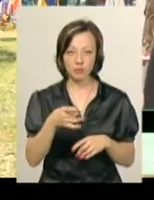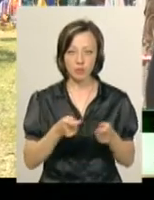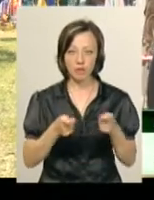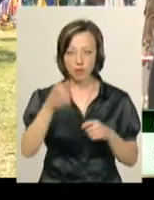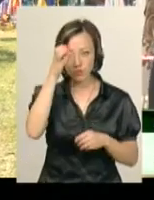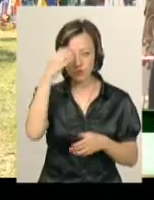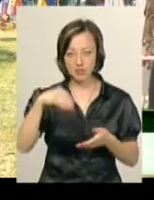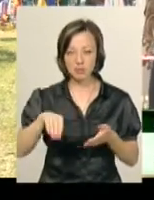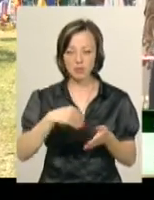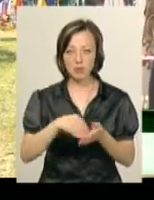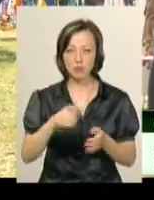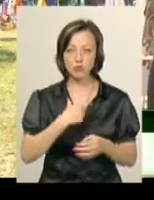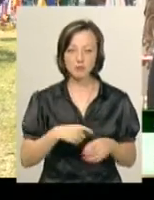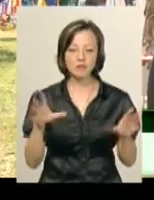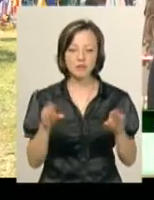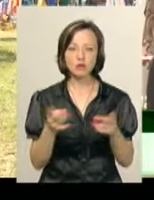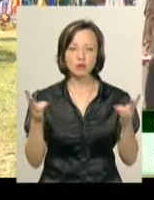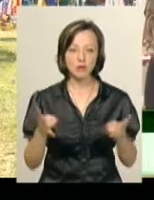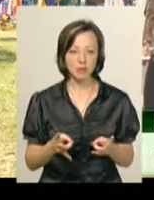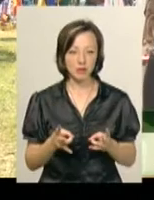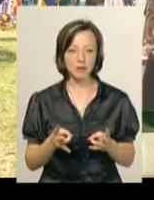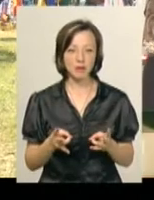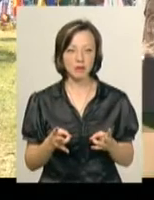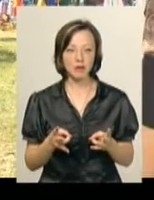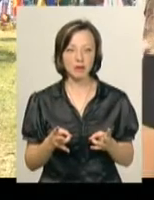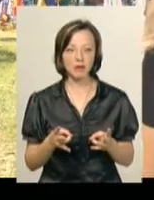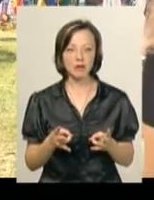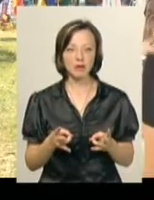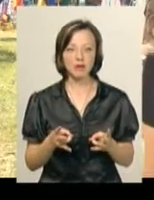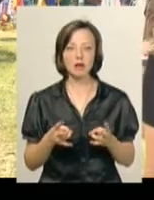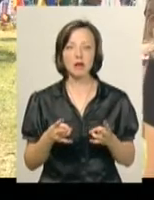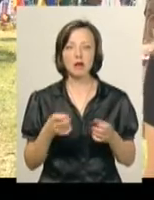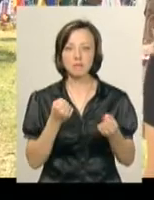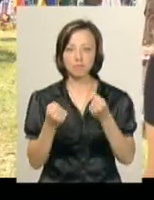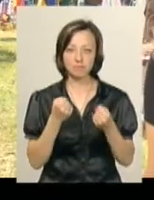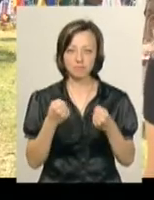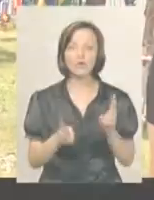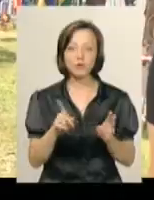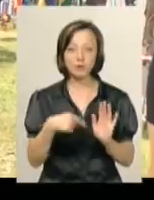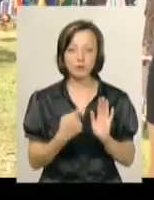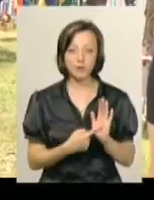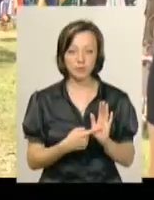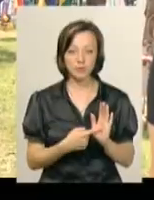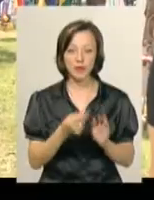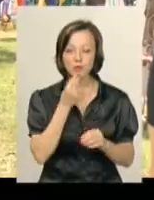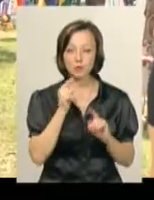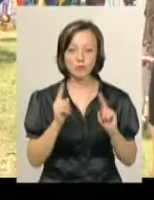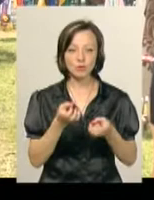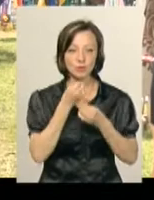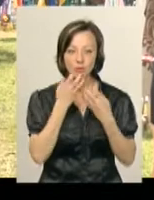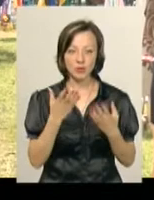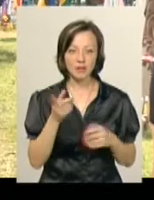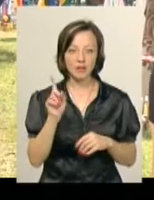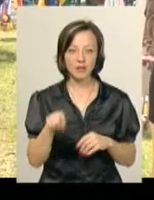закупили собі все, що нам треба, це брезент, їжу. Ми харчуємося дуже-дуже